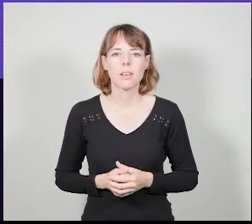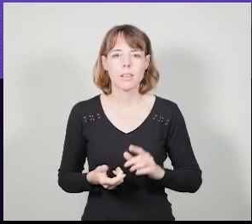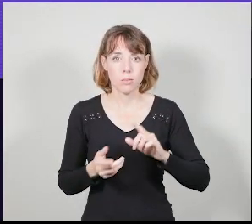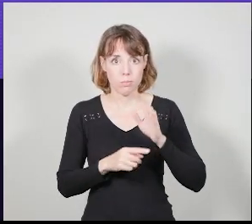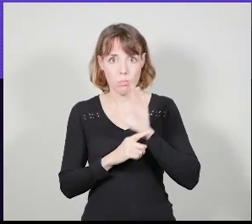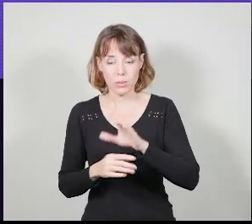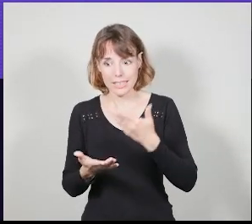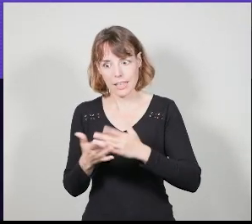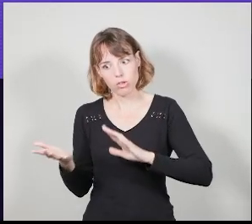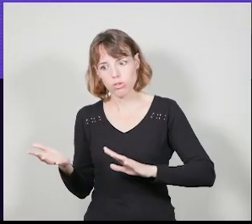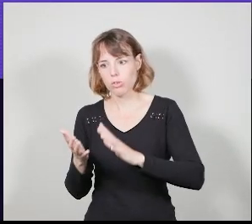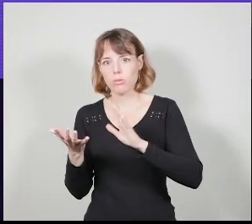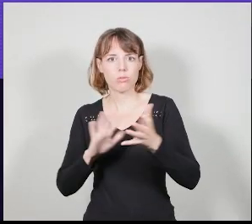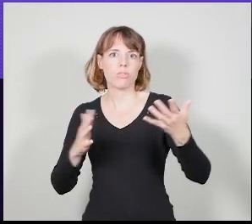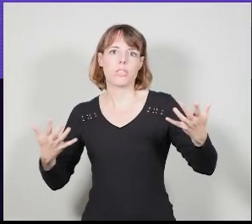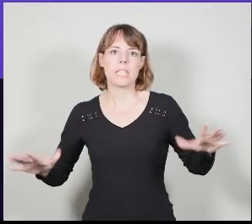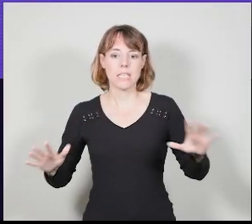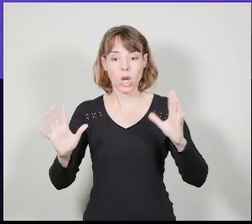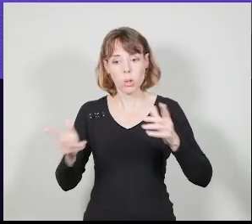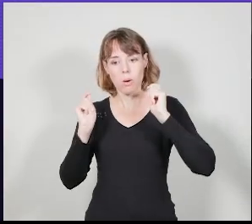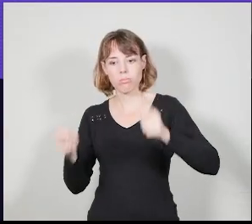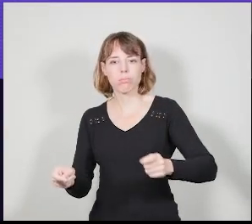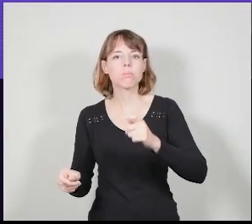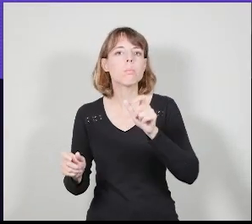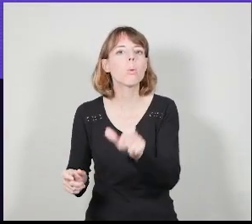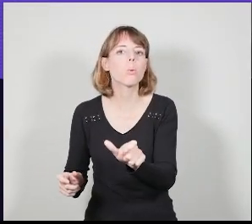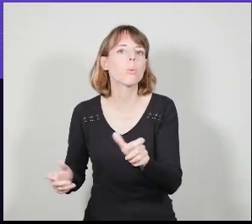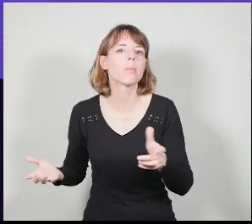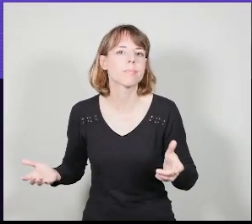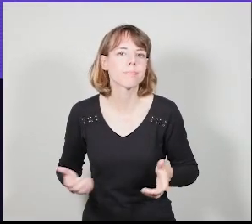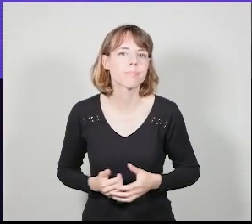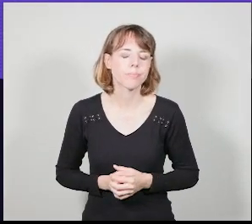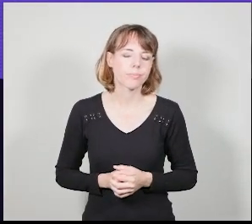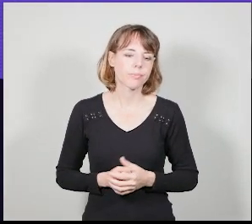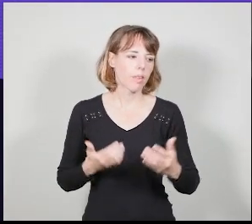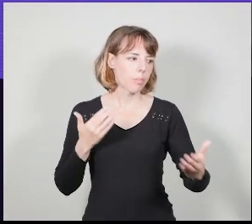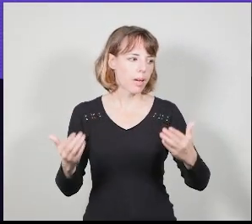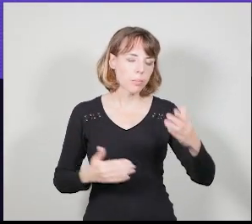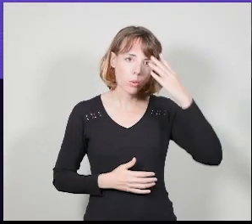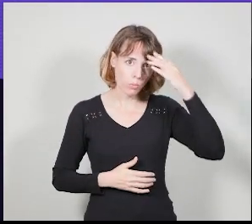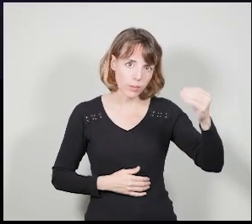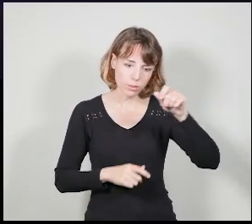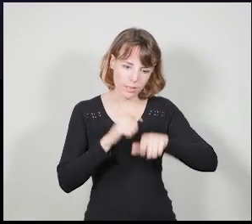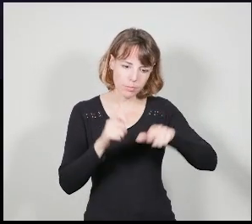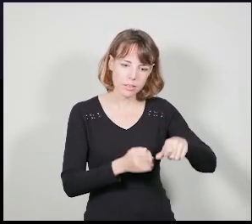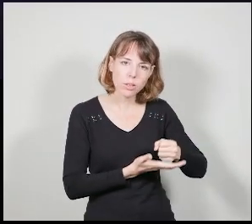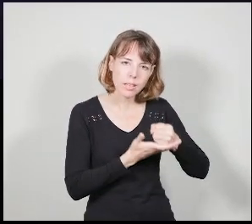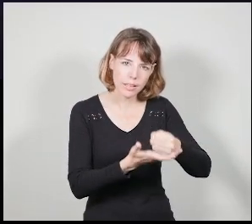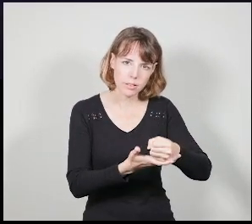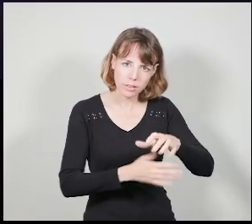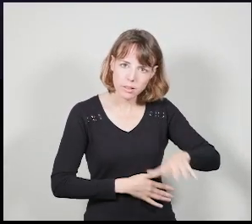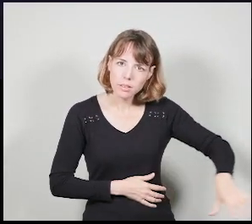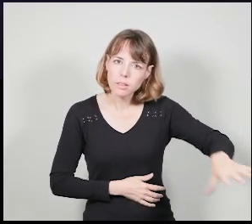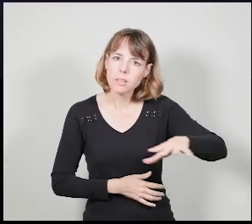termine pour dire qu'il y a un enjeu très fort. L'enjeu, c'est par rapport notamment aux professionnels et aux aidants, c'est-à-dire de savoir d'abord